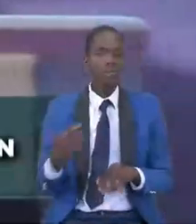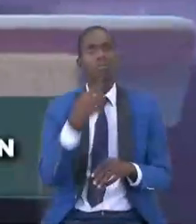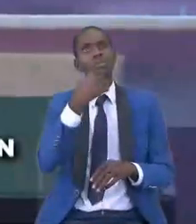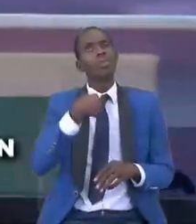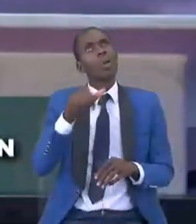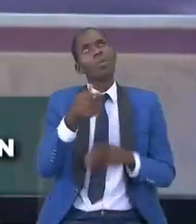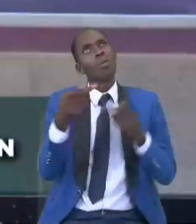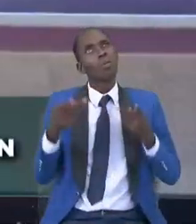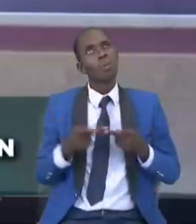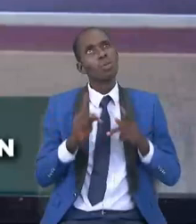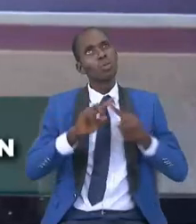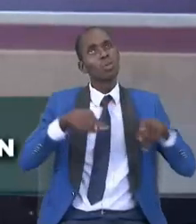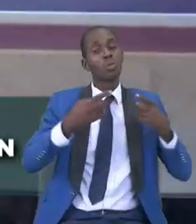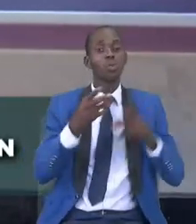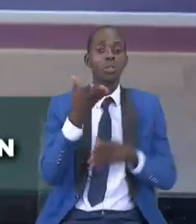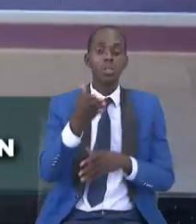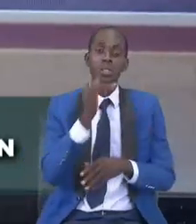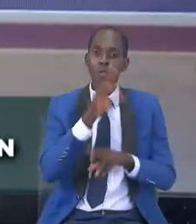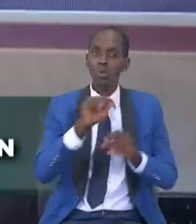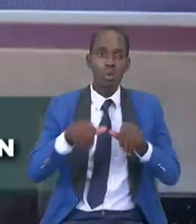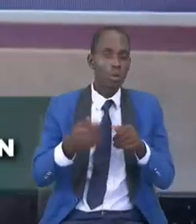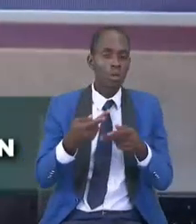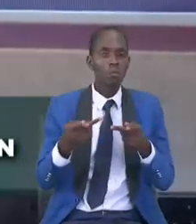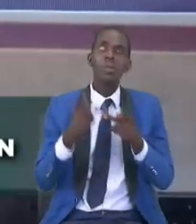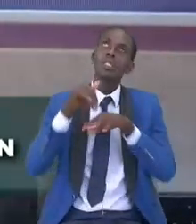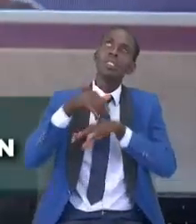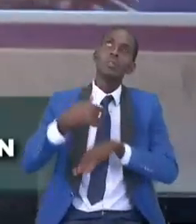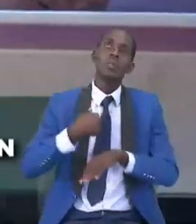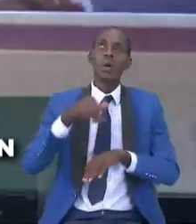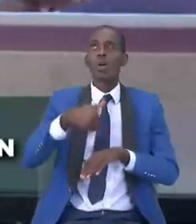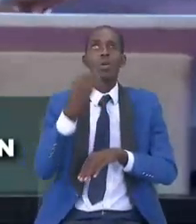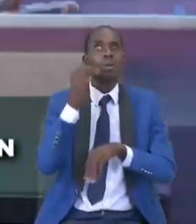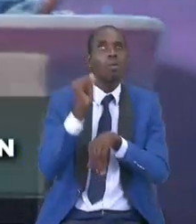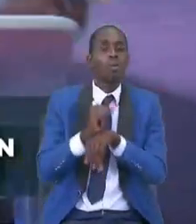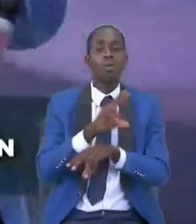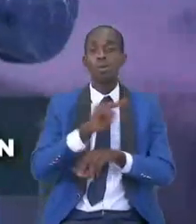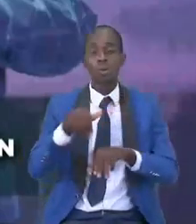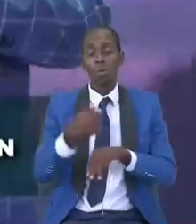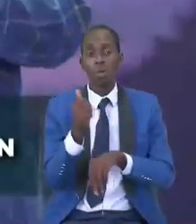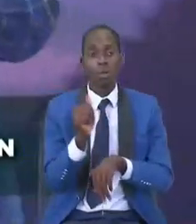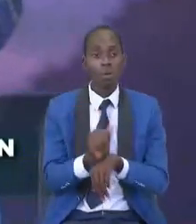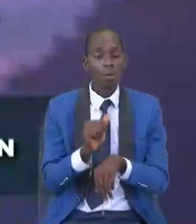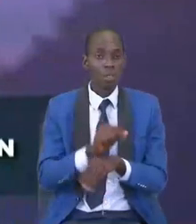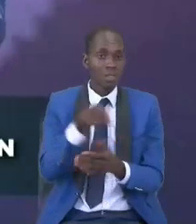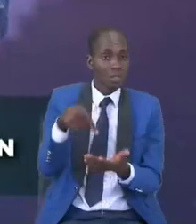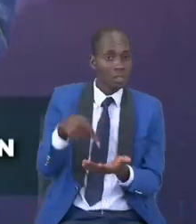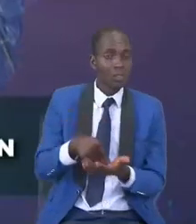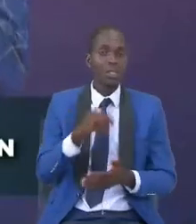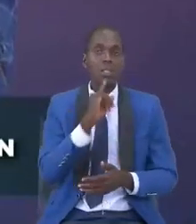chose, indique-moi un autre endroit où aller. Il n'y a pas un autre endroit, donne-moi un autre devoir, il n'y a pas d'autre